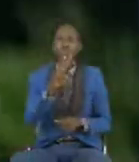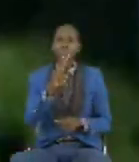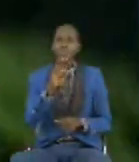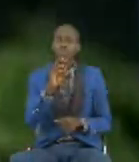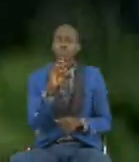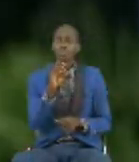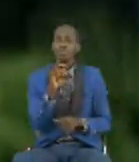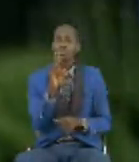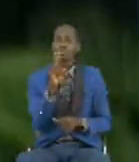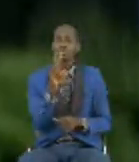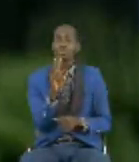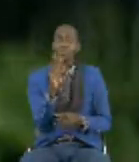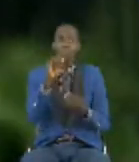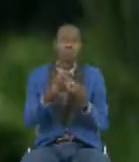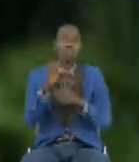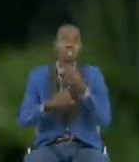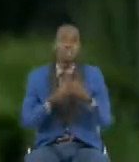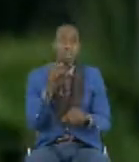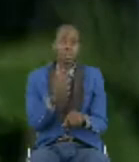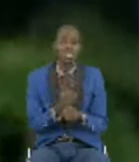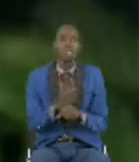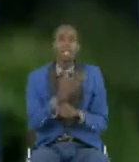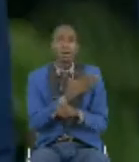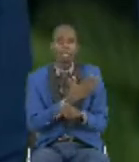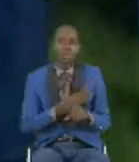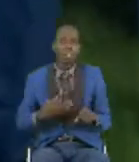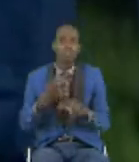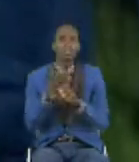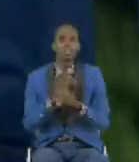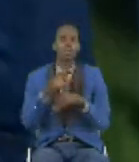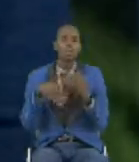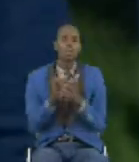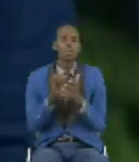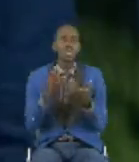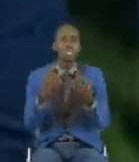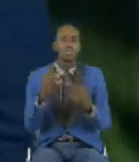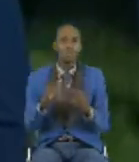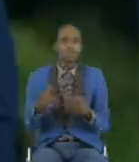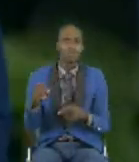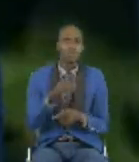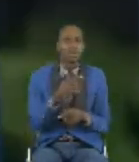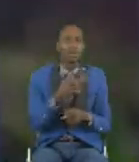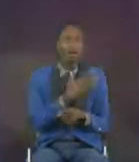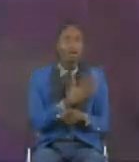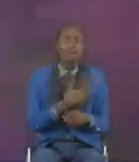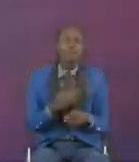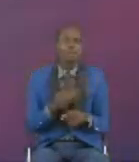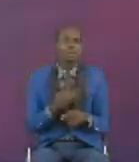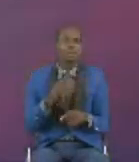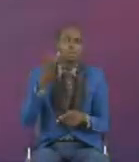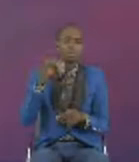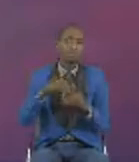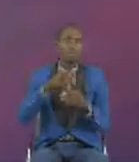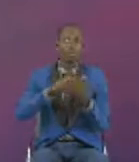dans une maison qu'il avait louée. Il recevait tous ceux qui venaient le voir. Verset 31, prêchant